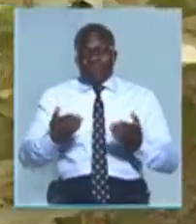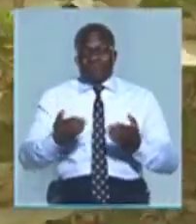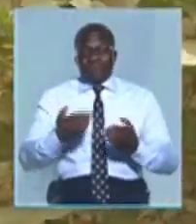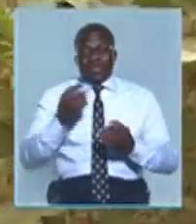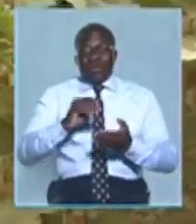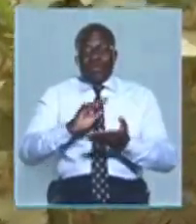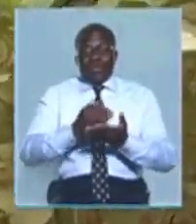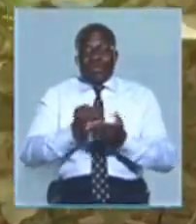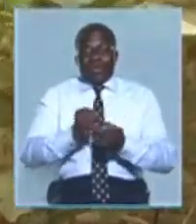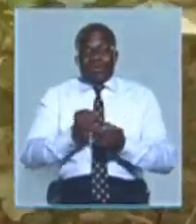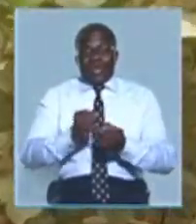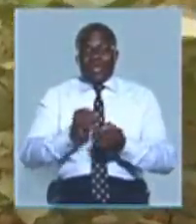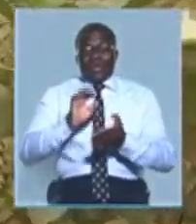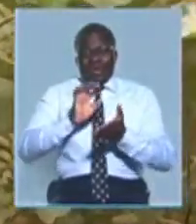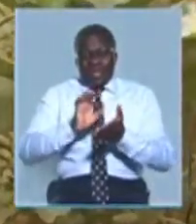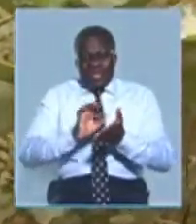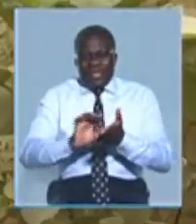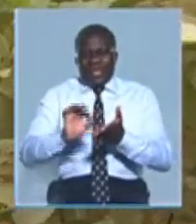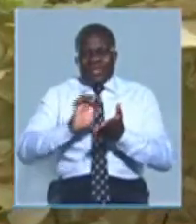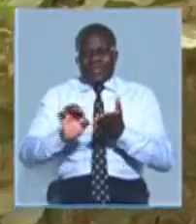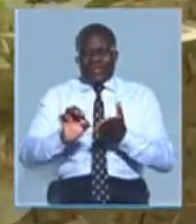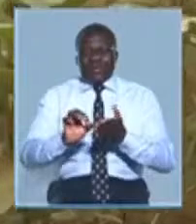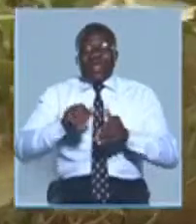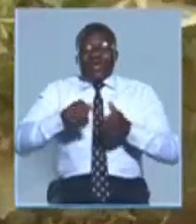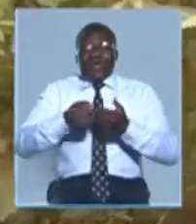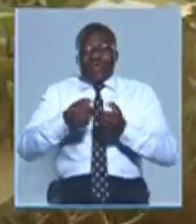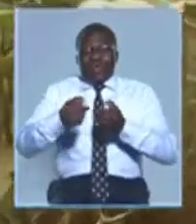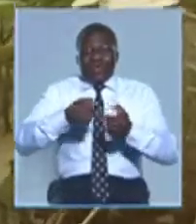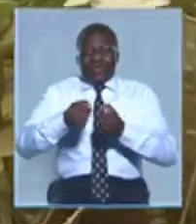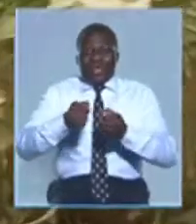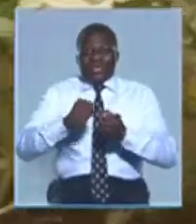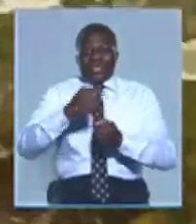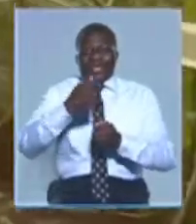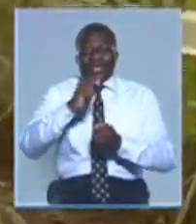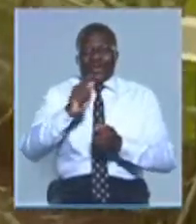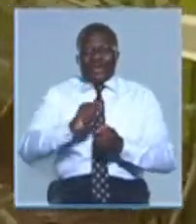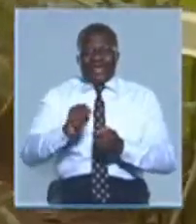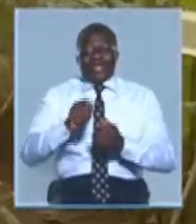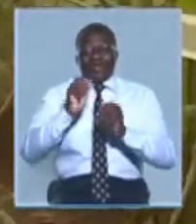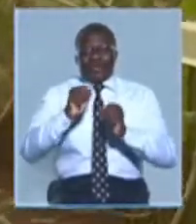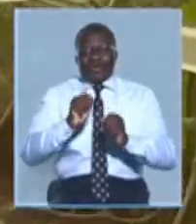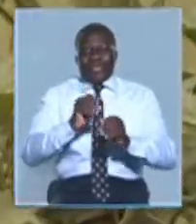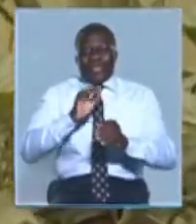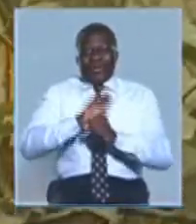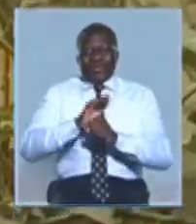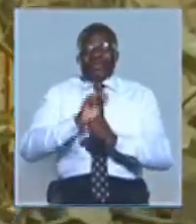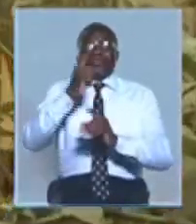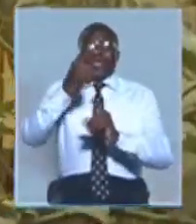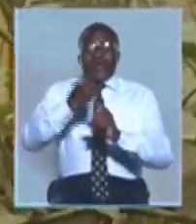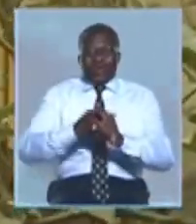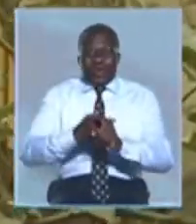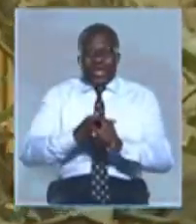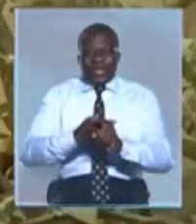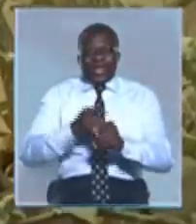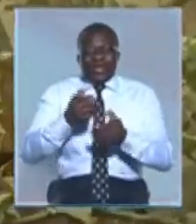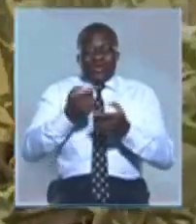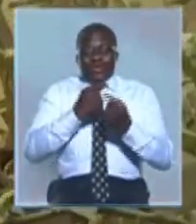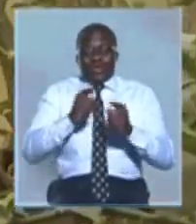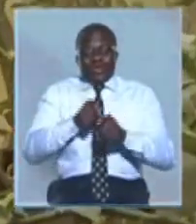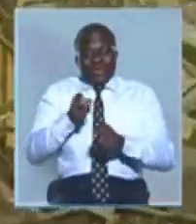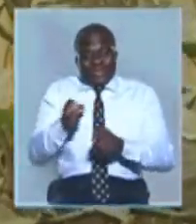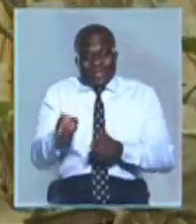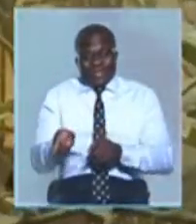pour préparer un calcul, comment je vais gérer le gaz pour que ça puisse faire un mois. Depuis que j'ai le